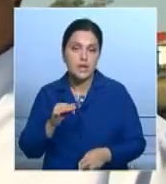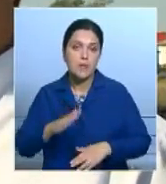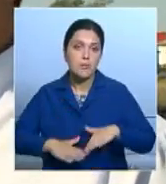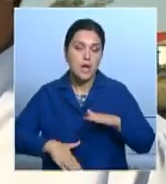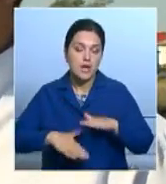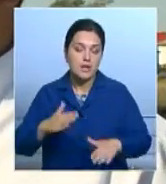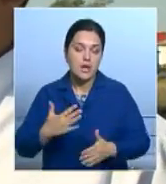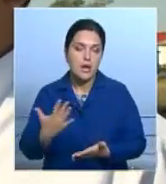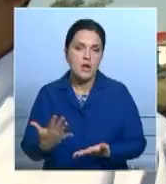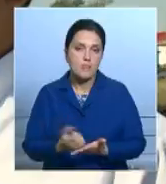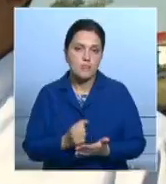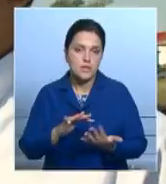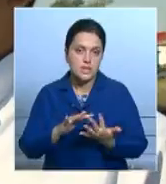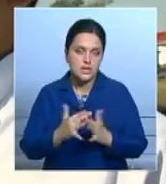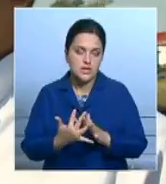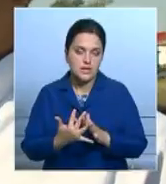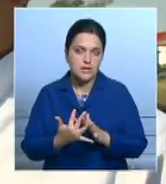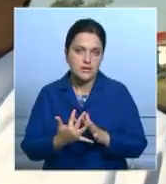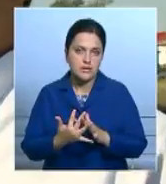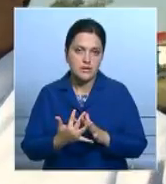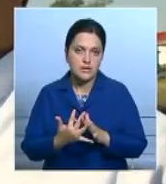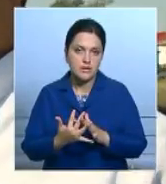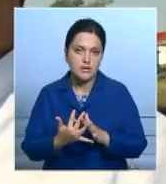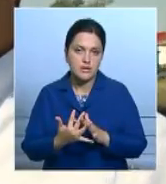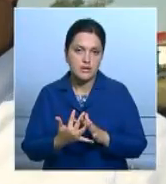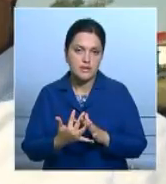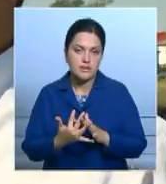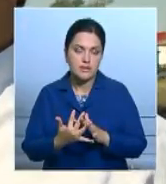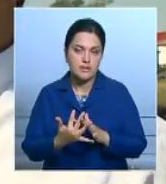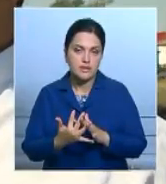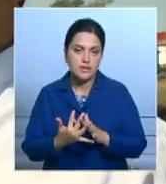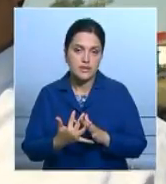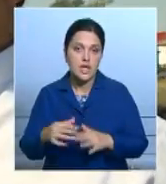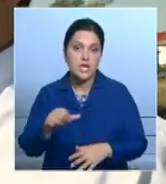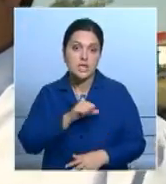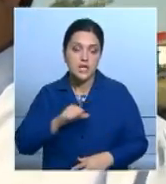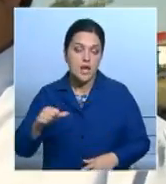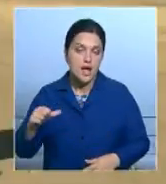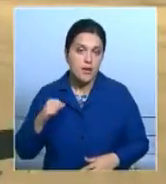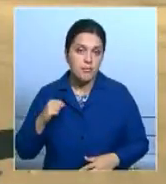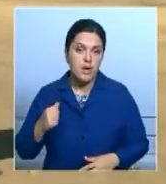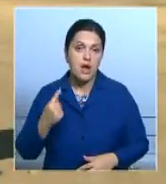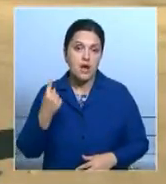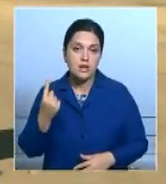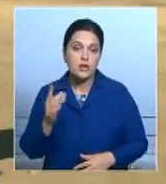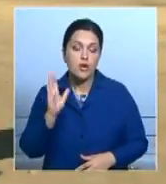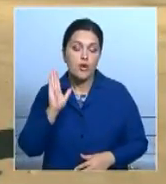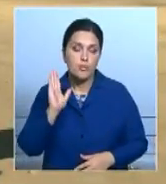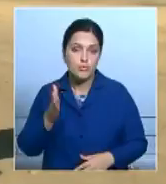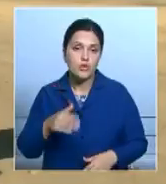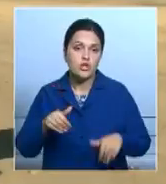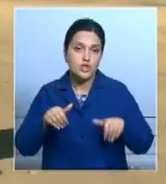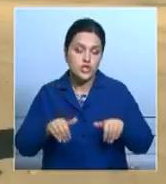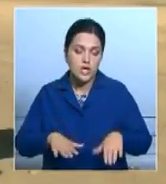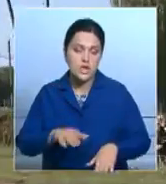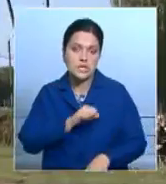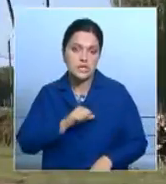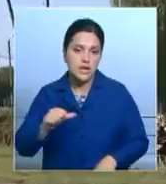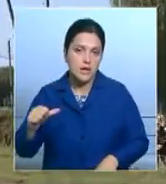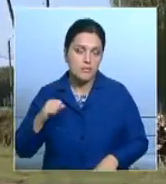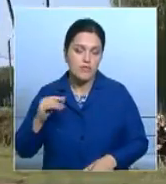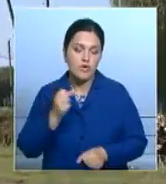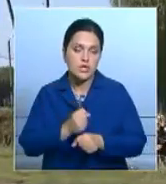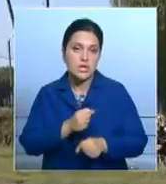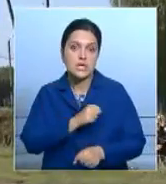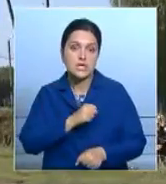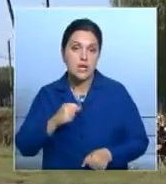практику набирать в селе. Когда никто не сам один будешь в таком моменте, решаешь сам, все делаешь